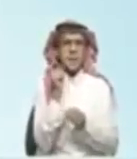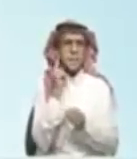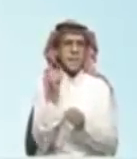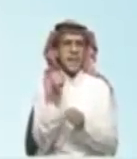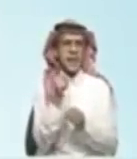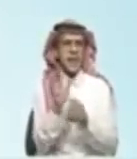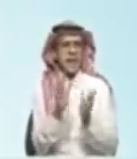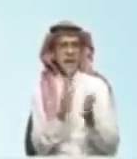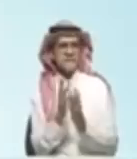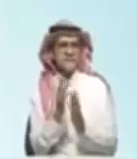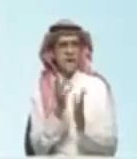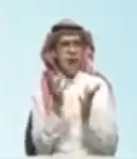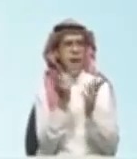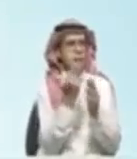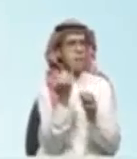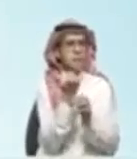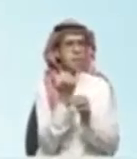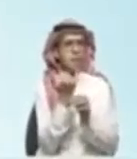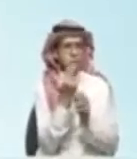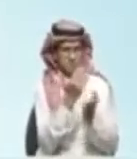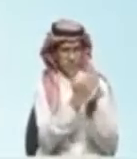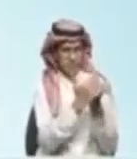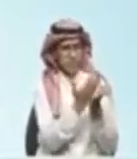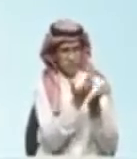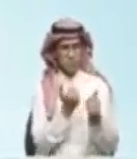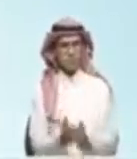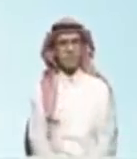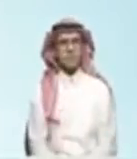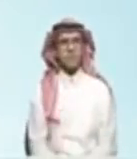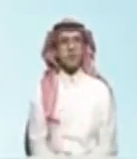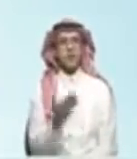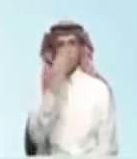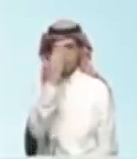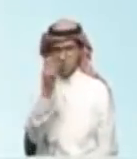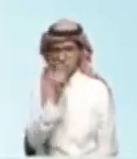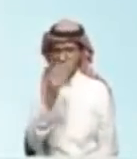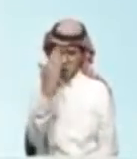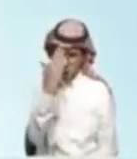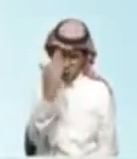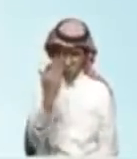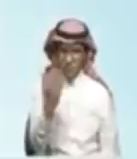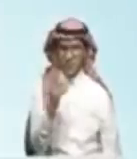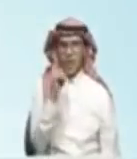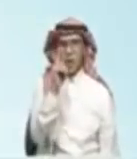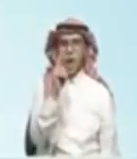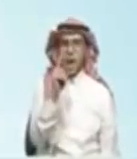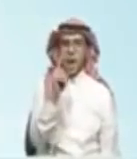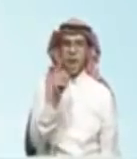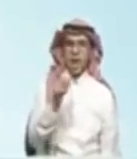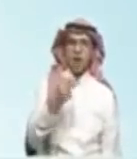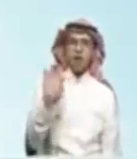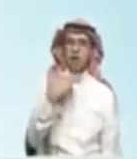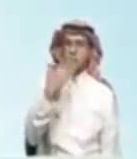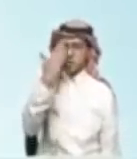وأيضا مدعمة ببعض من الأرقام وأهم الإحصائيات. أشكرك أستاذ مصطفى وأشكر تلفزيون السعودية على هذه الفرصة. اسمح لي أن أهنئ